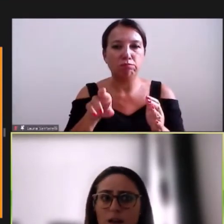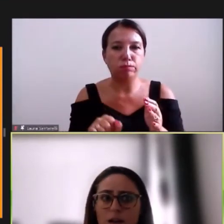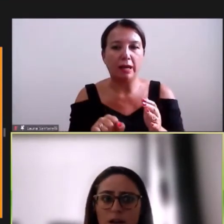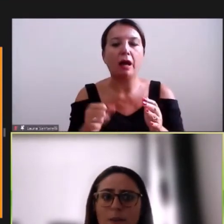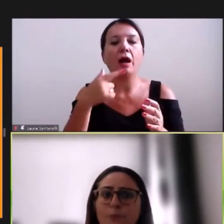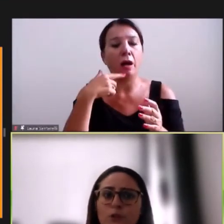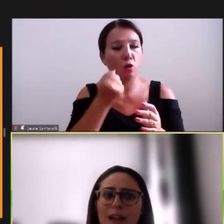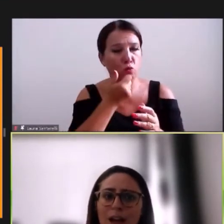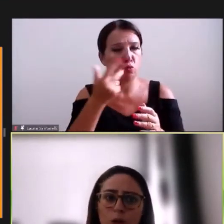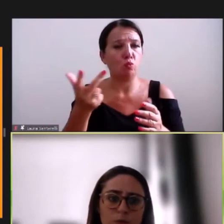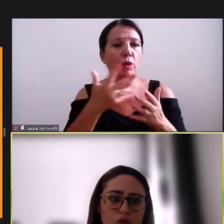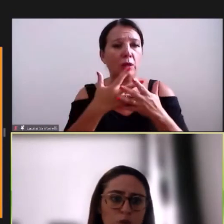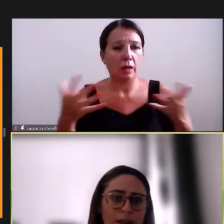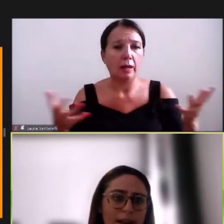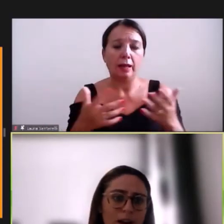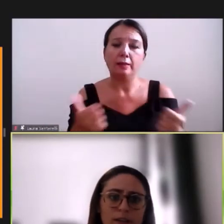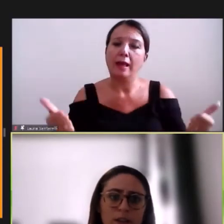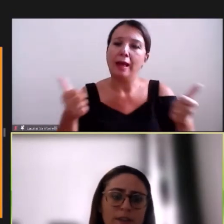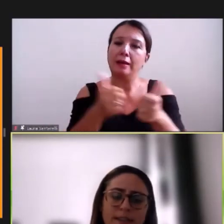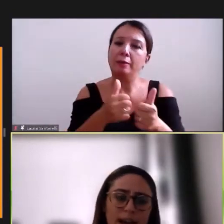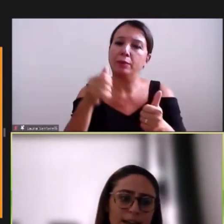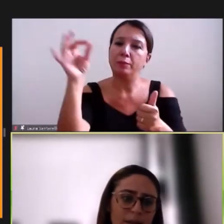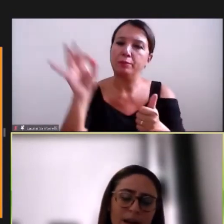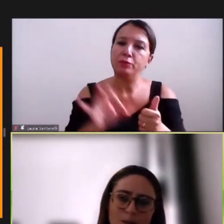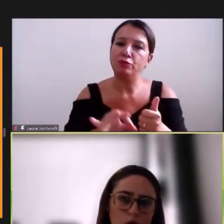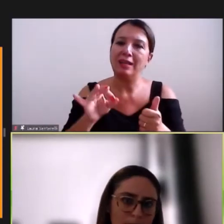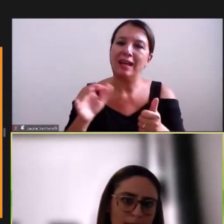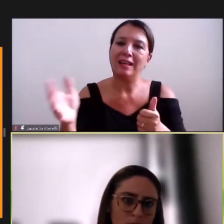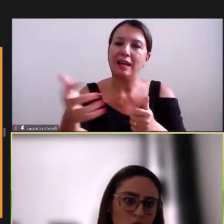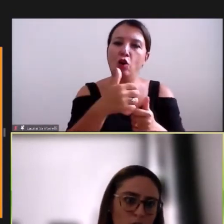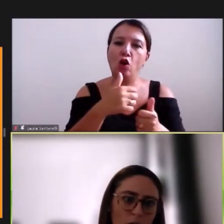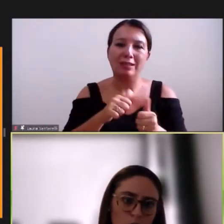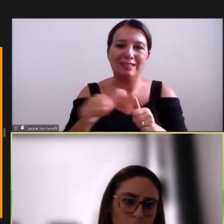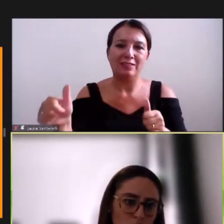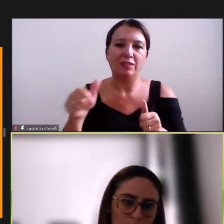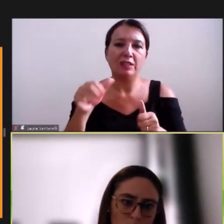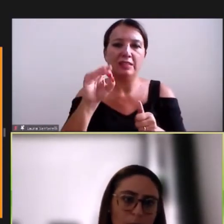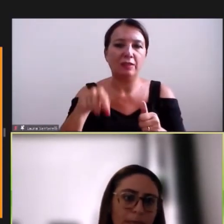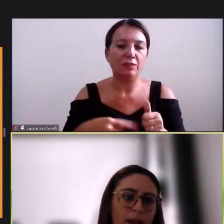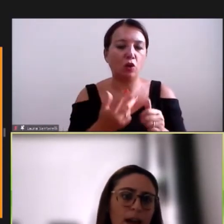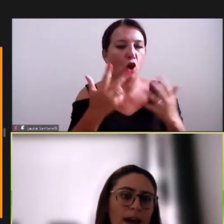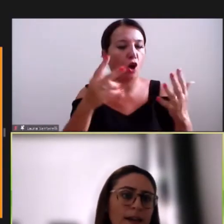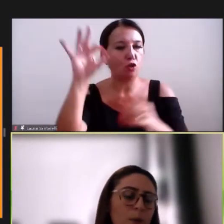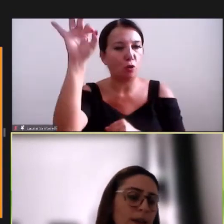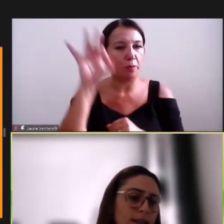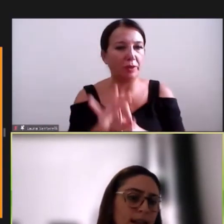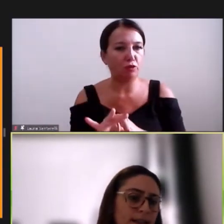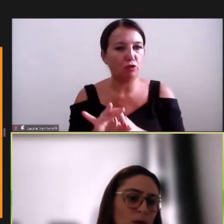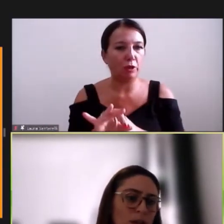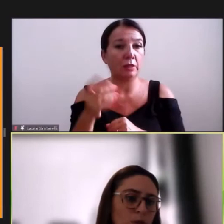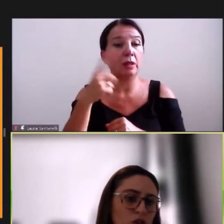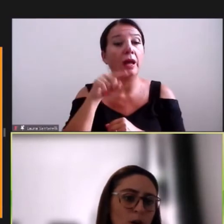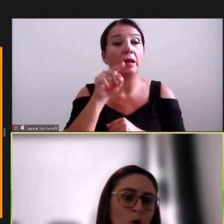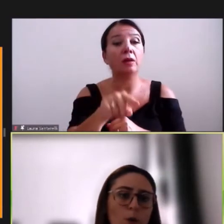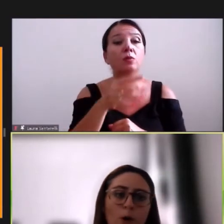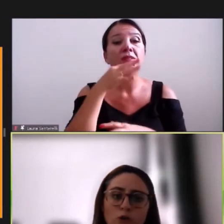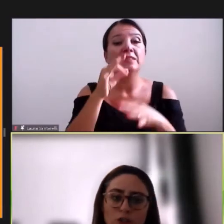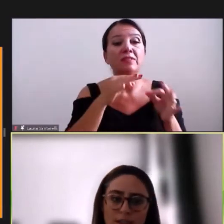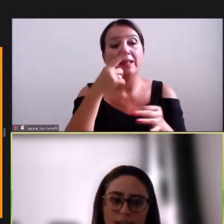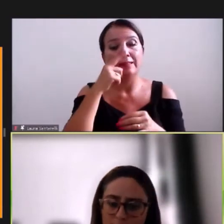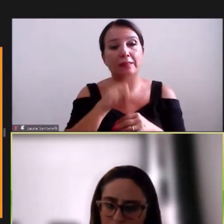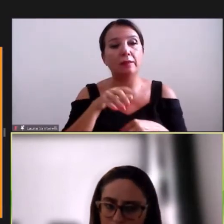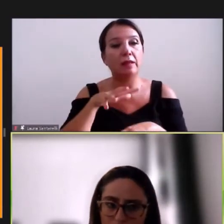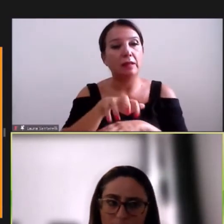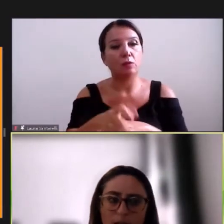ma rapportato alle percentuali della raccolta differenziata, parliamo solamente dello 0,8%. Anche qui si tratta di una tipologia di recupero